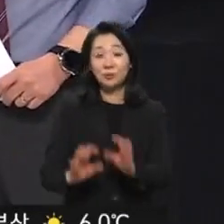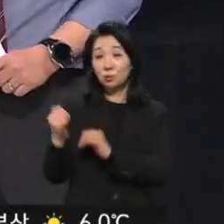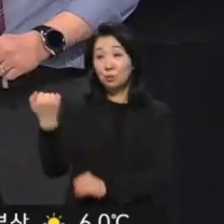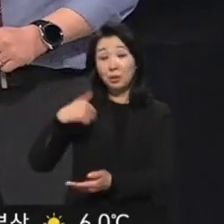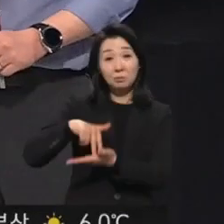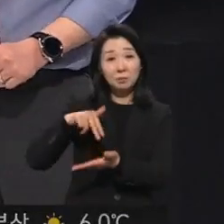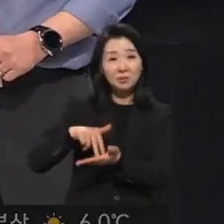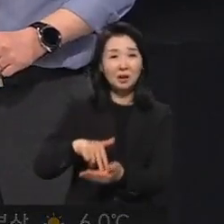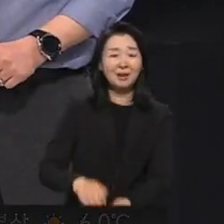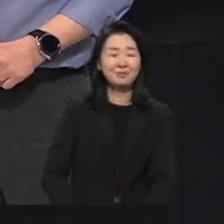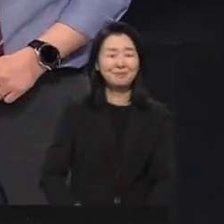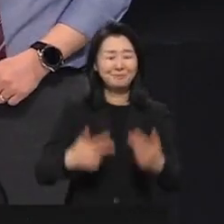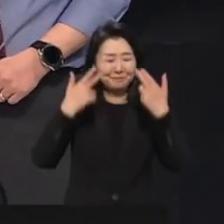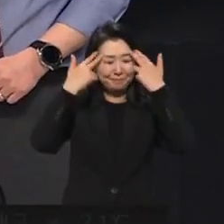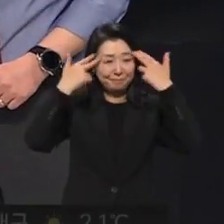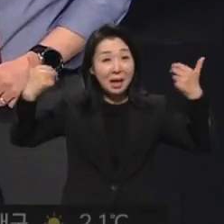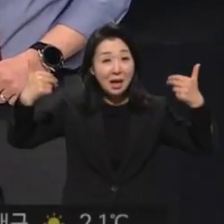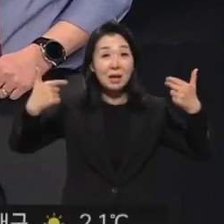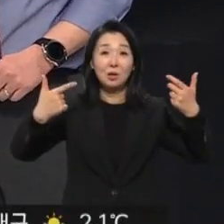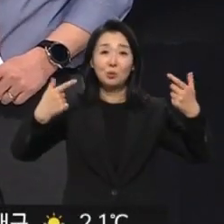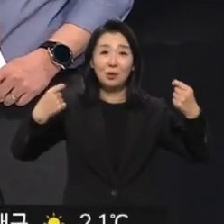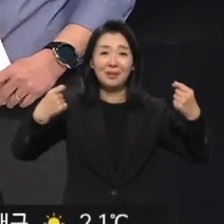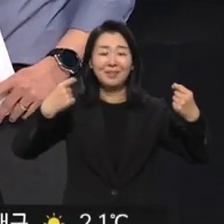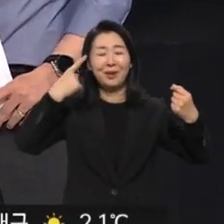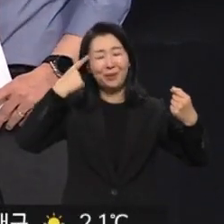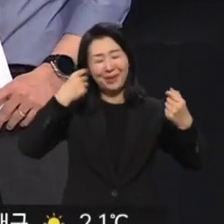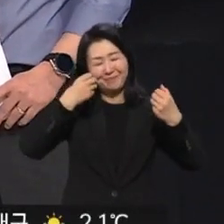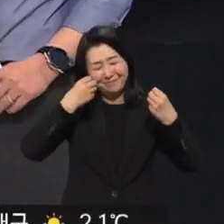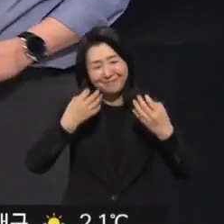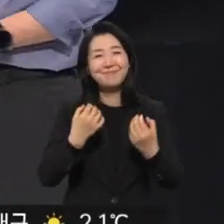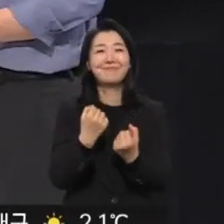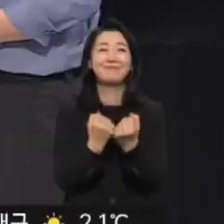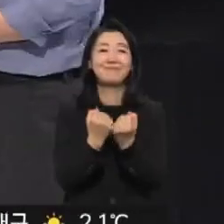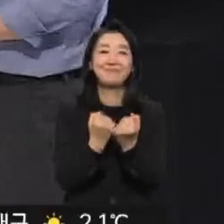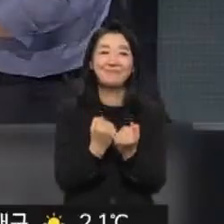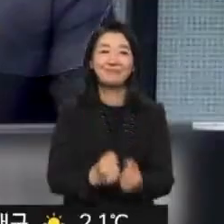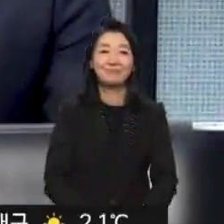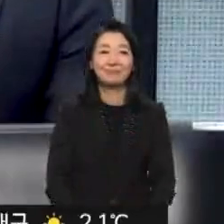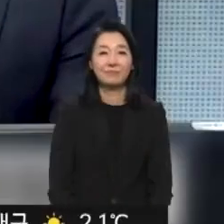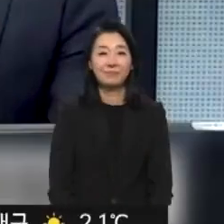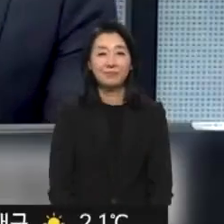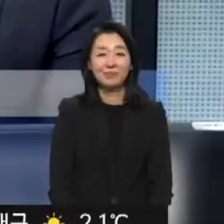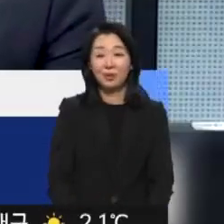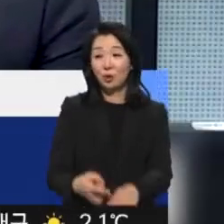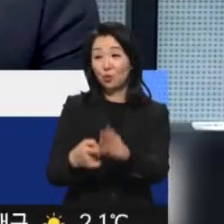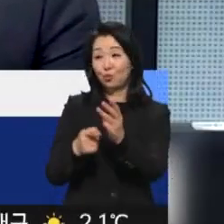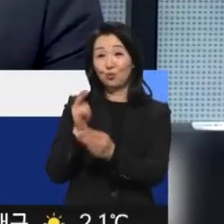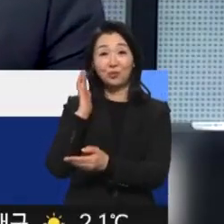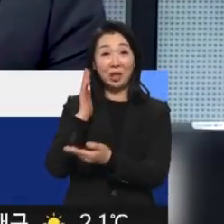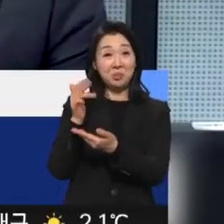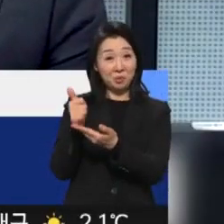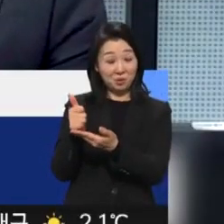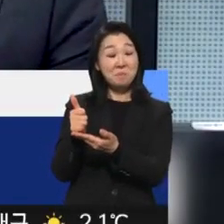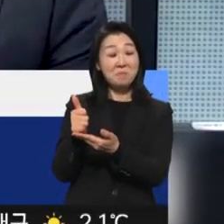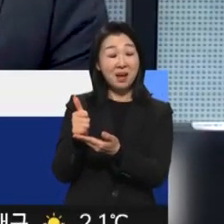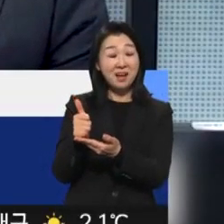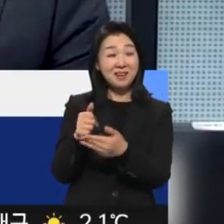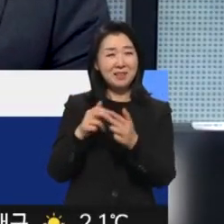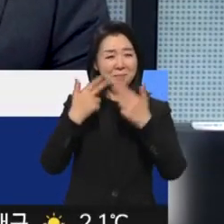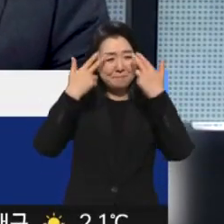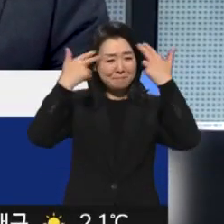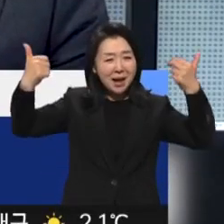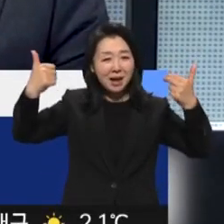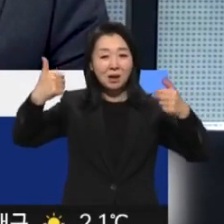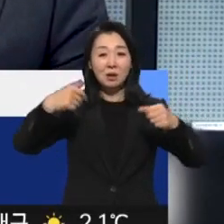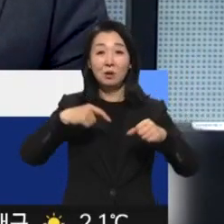국민의힘은 결자 해지다 새로운 해석을 내놨습니다. 윤석열 대통령이기 때문에 결자 해지